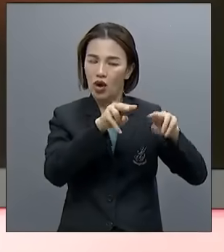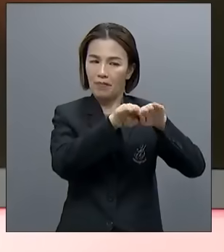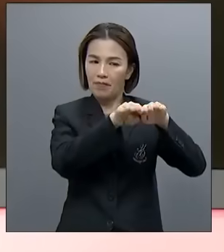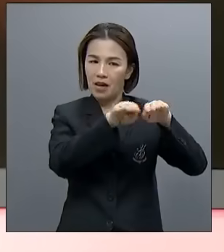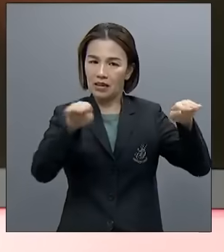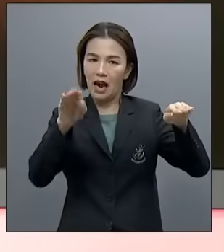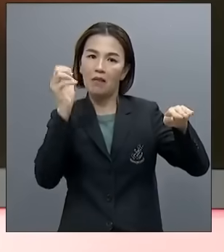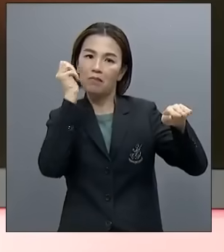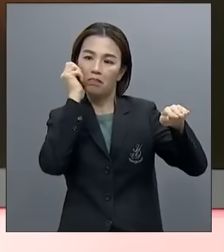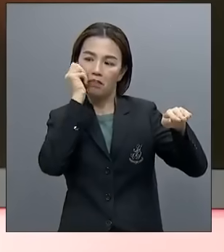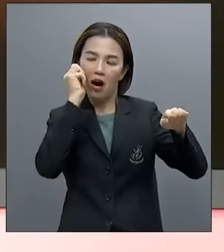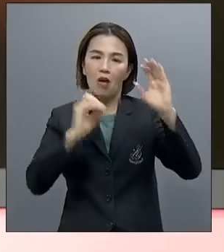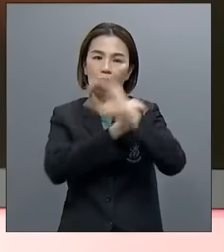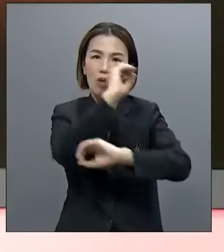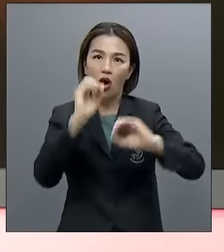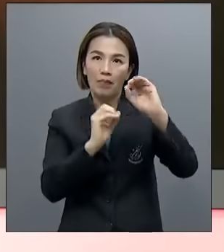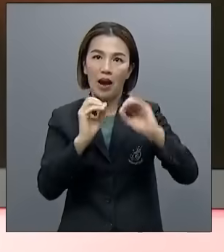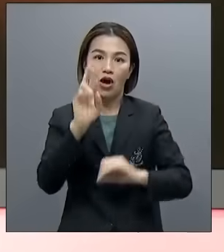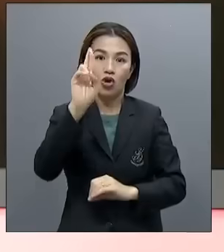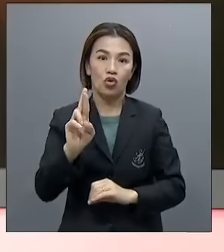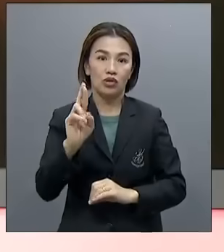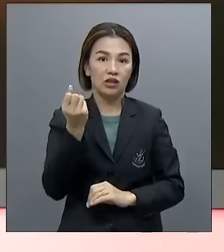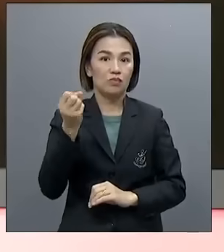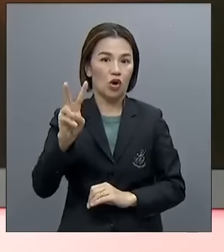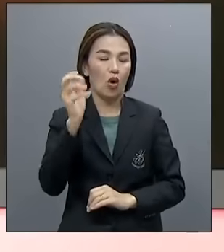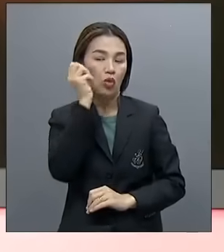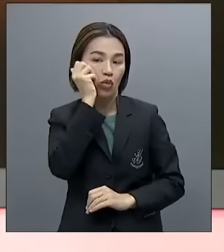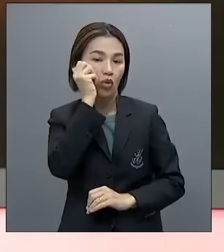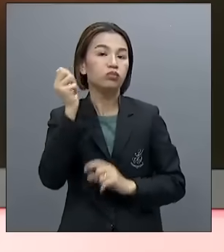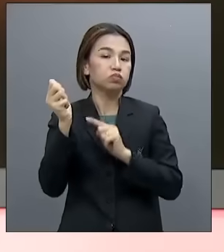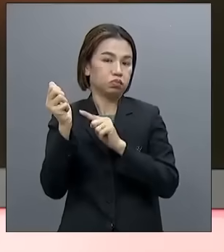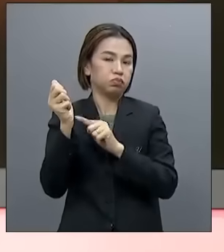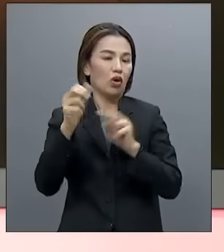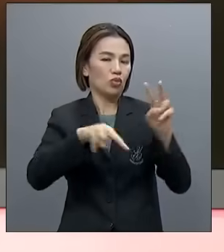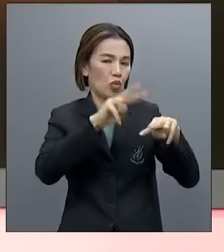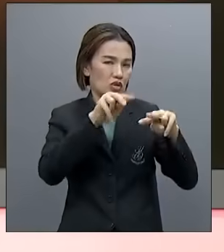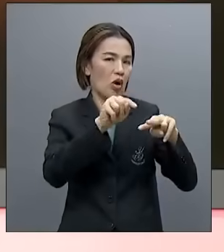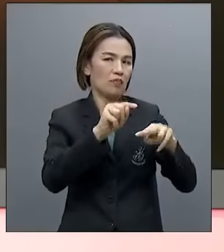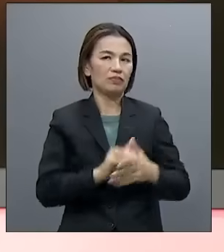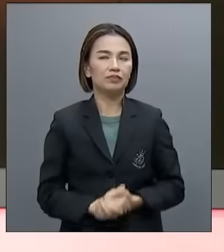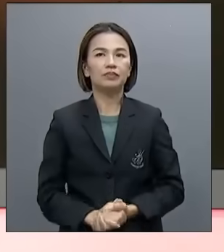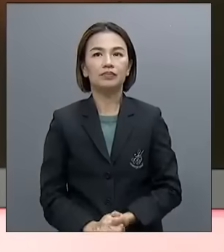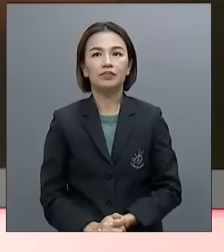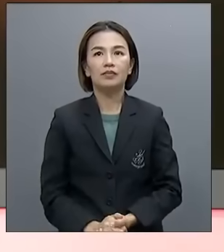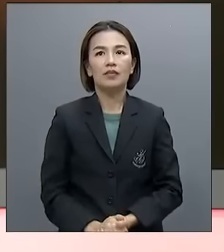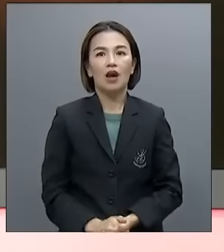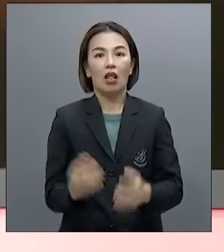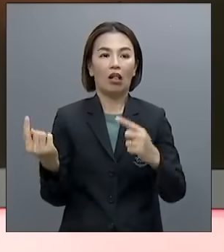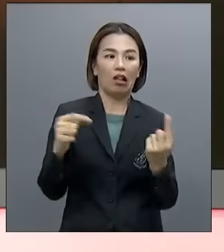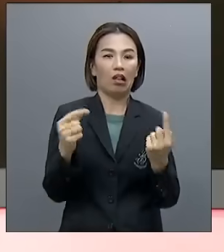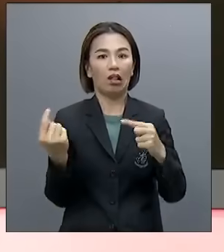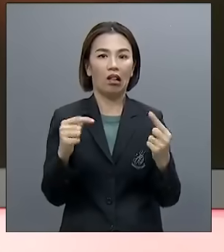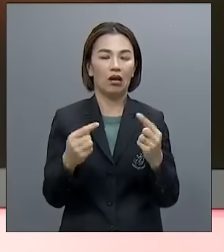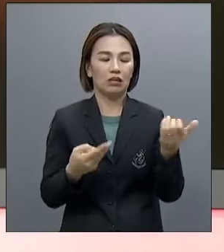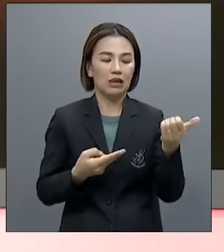รศัพท์ iPhone รุ่นของโทรศัพท์ iPhone รุ่นนี้อะค่ะรุ่น12นะคะคุณผู้ชมคะเรียกได้ว่าข้อถกเถียงเรื่องสายชา